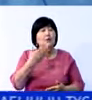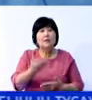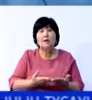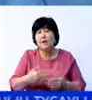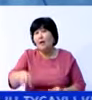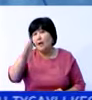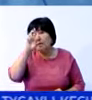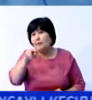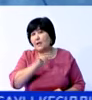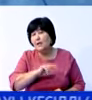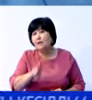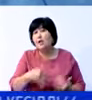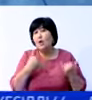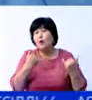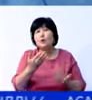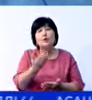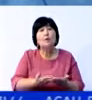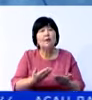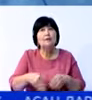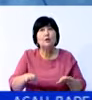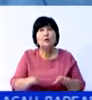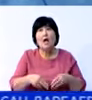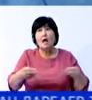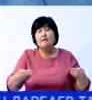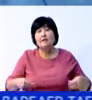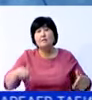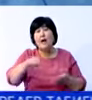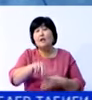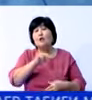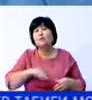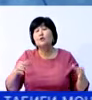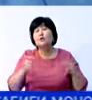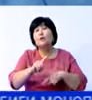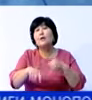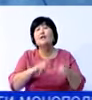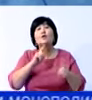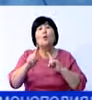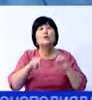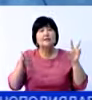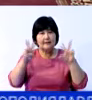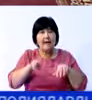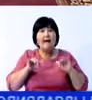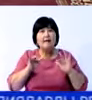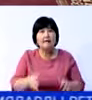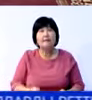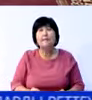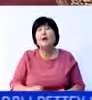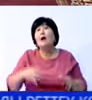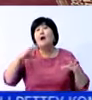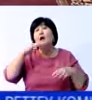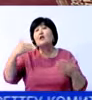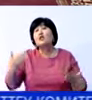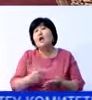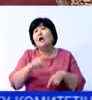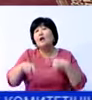мәселелер мемлекеттік қызмет көрсету мәселелері жөніндегі ведомствоаралық жұмыс тобының кезекті отырысында қаралды. Жаһандану дәуірінде